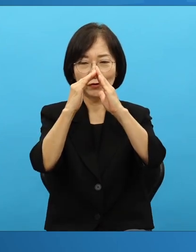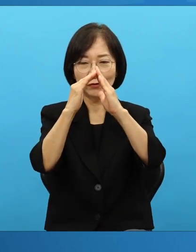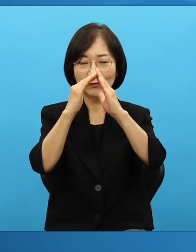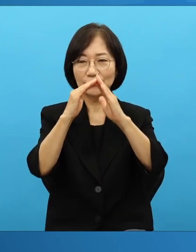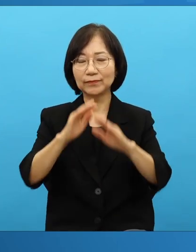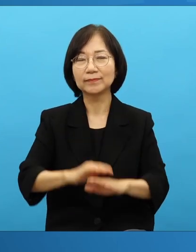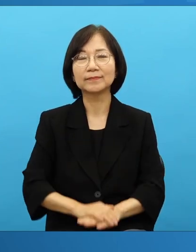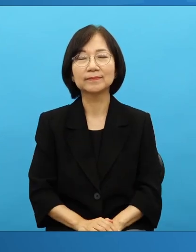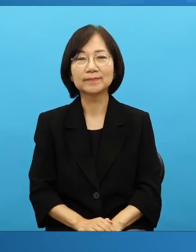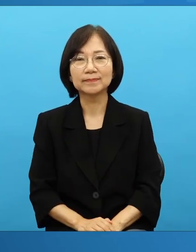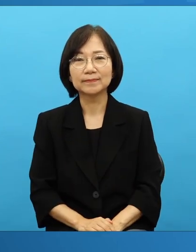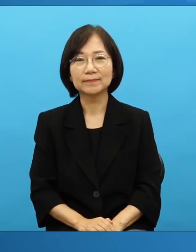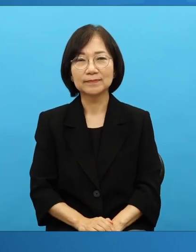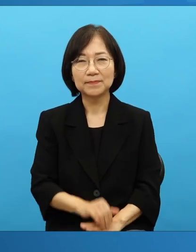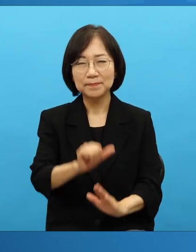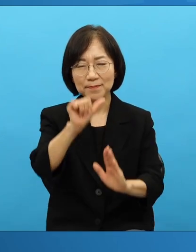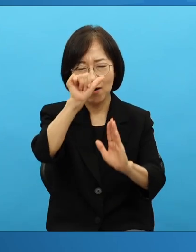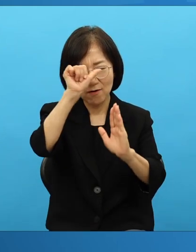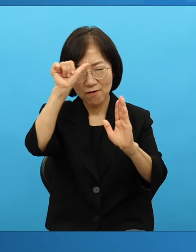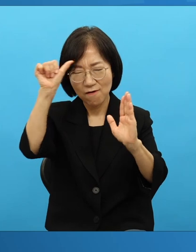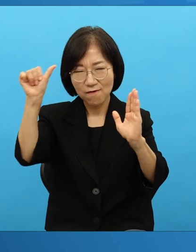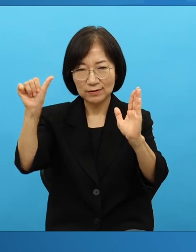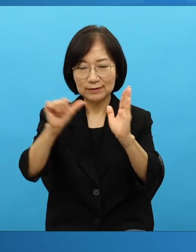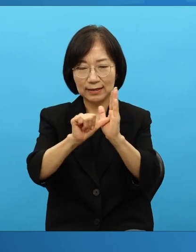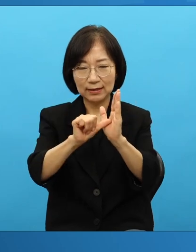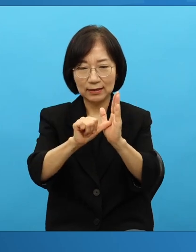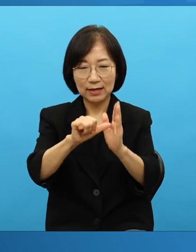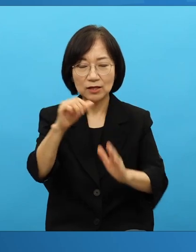평생의 중심을 다윗이 뒀습니다.